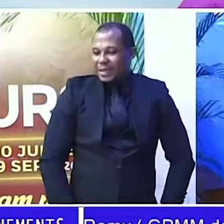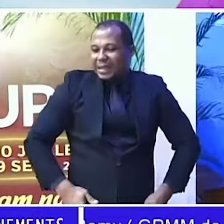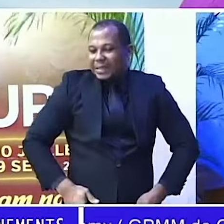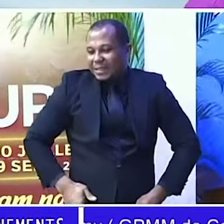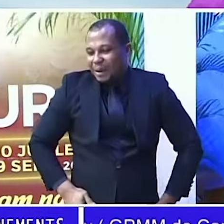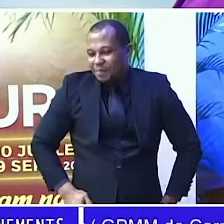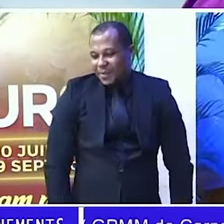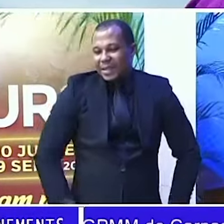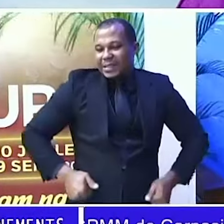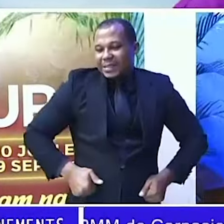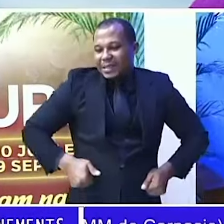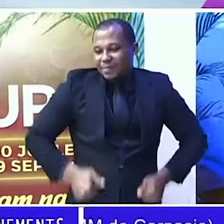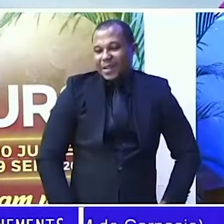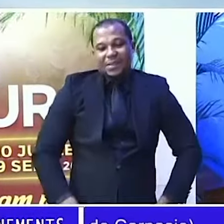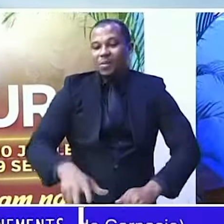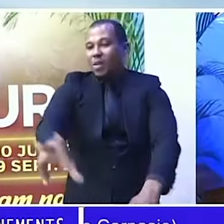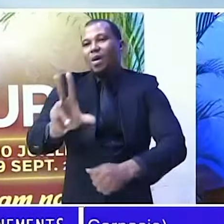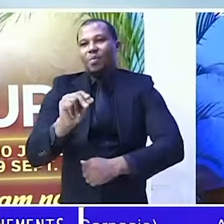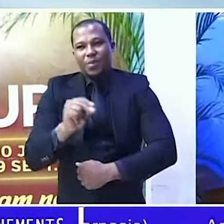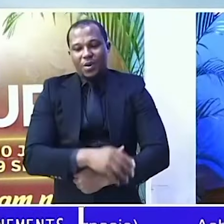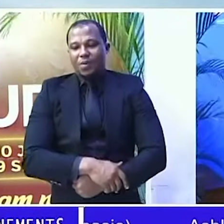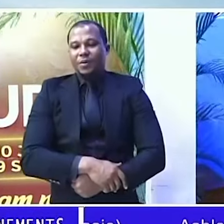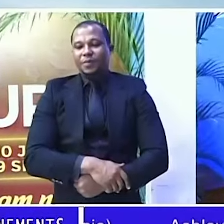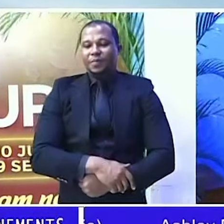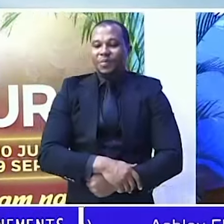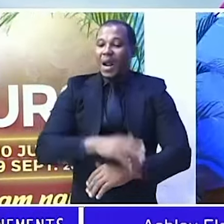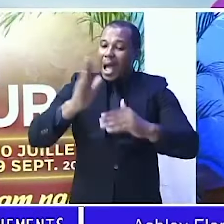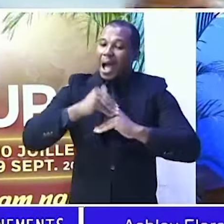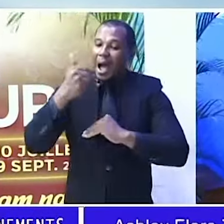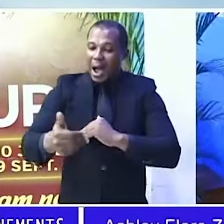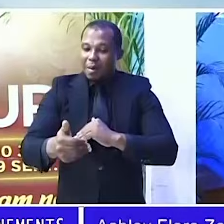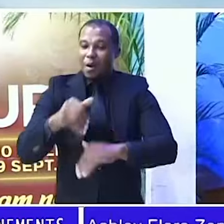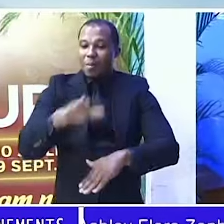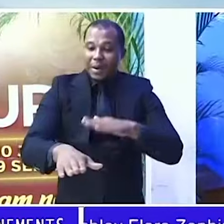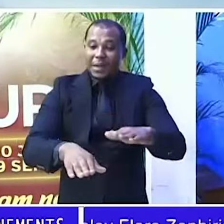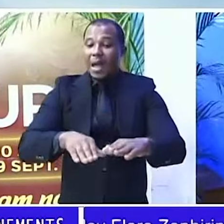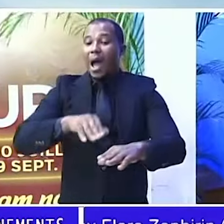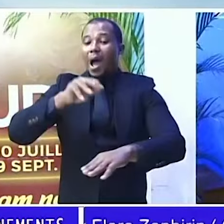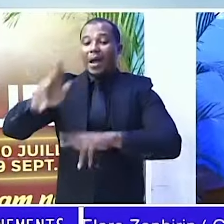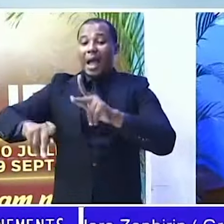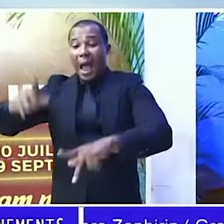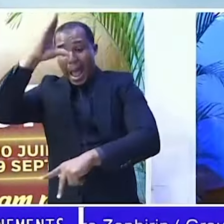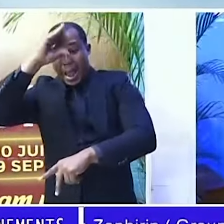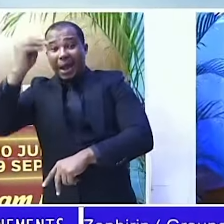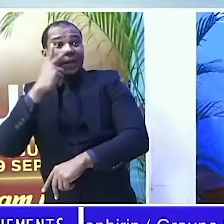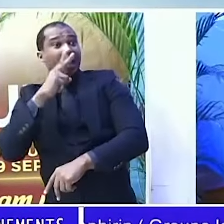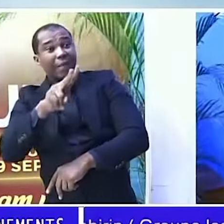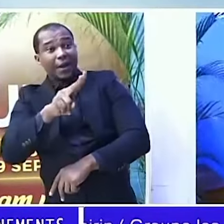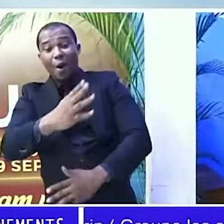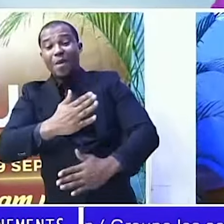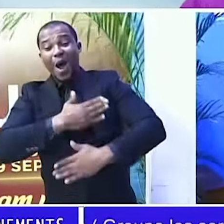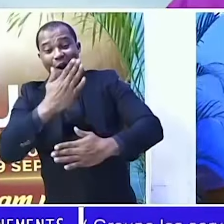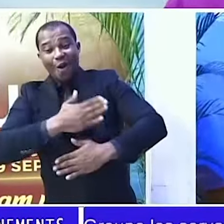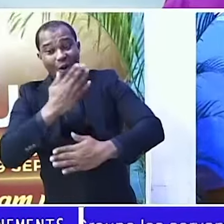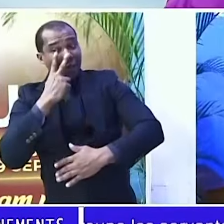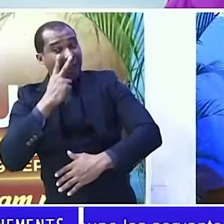marché, rad la monté. Et puis, vous avez après 10 pas, tout jeune gars sous campé à regarder, et puis, vous comptez à souquer tête. Vous avez allié,